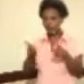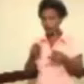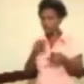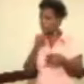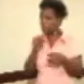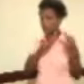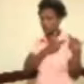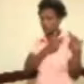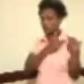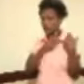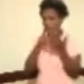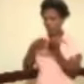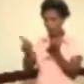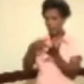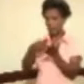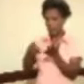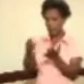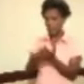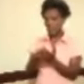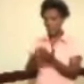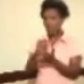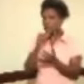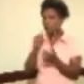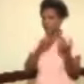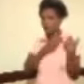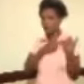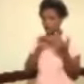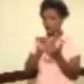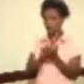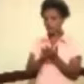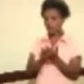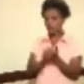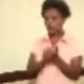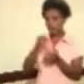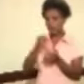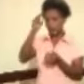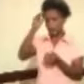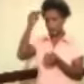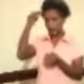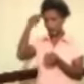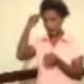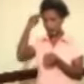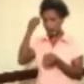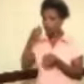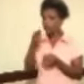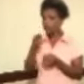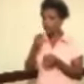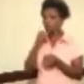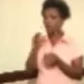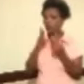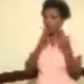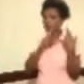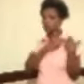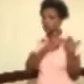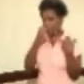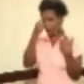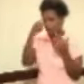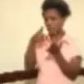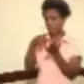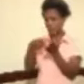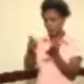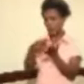mes investissements. Si vous voulez, je vous mets en contact avec Madame Natacha Magloire, qui a tout géré pour moi. J'ai perdu trois maisons, ça n'a rien changé de ma vie. J'ai continué.